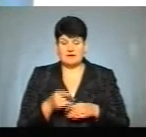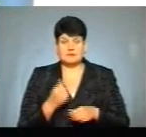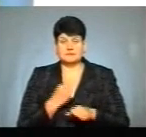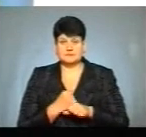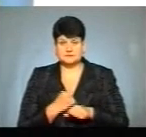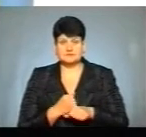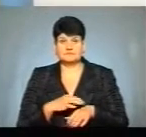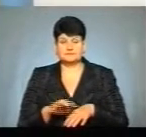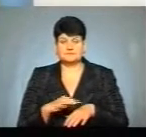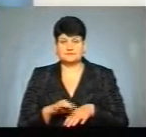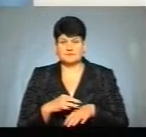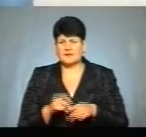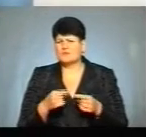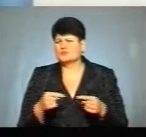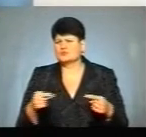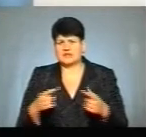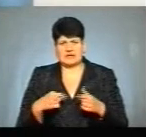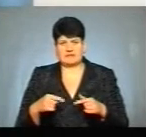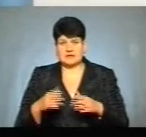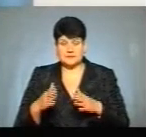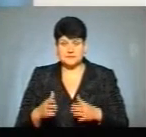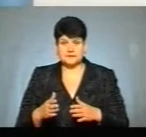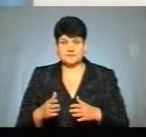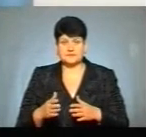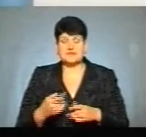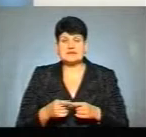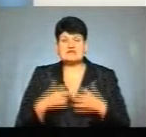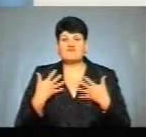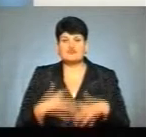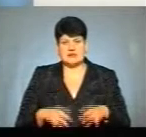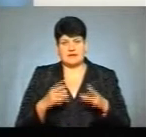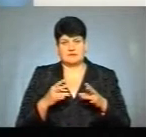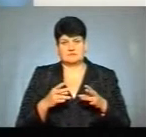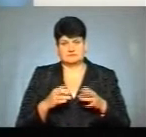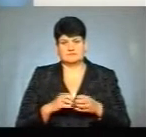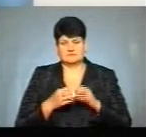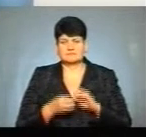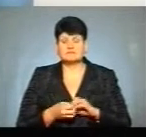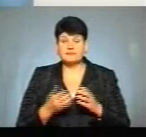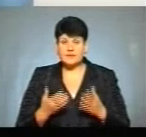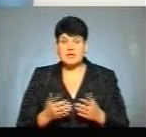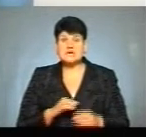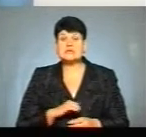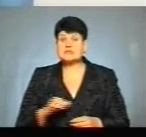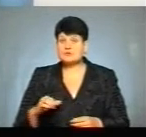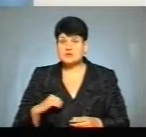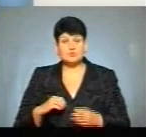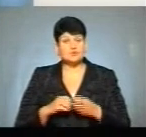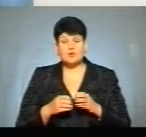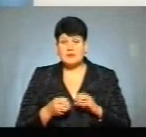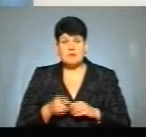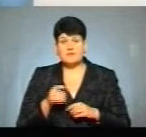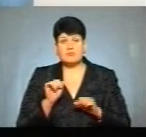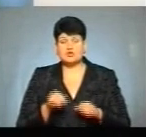здійснено насилля будь-якого виду, так, це вже травма. І самостійно з травмою ви можете